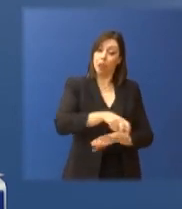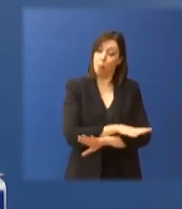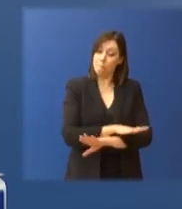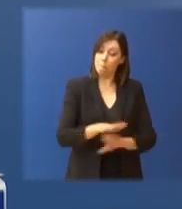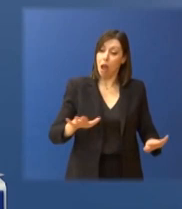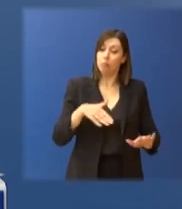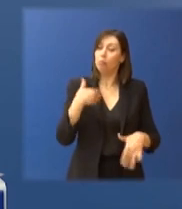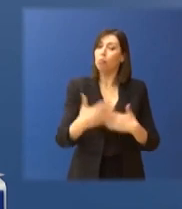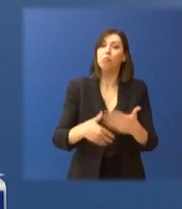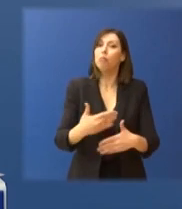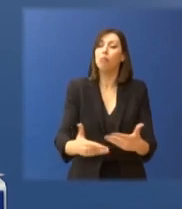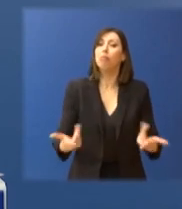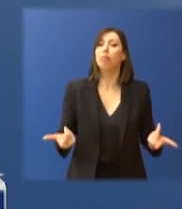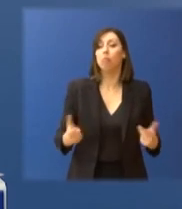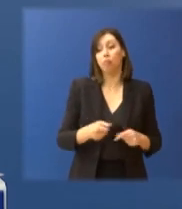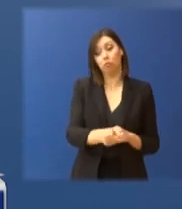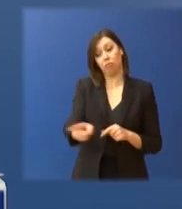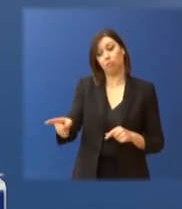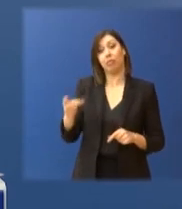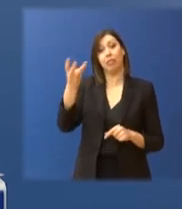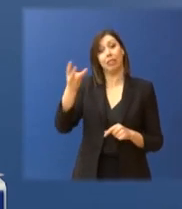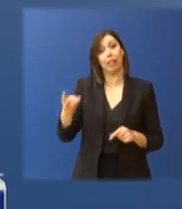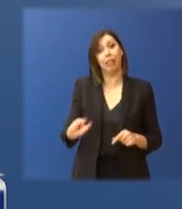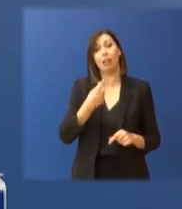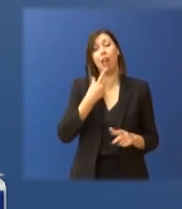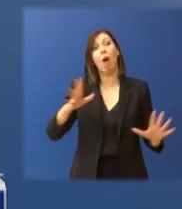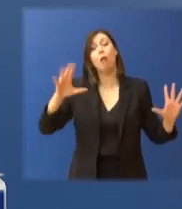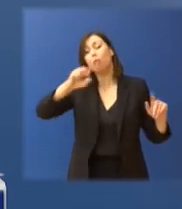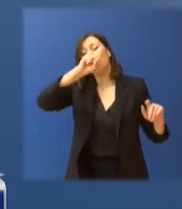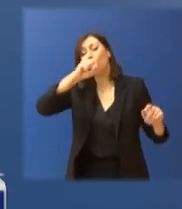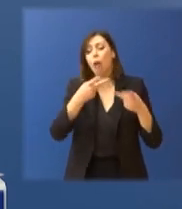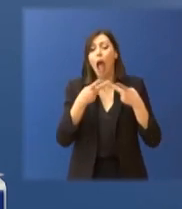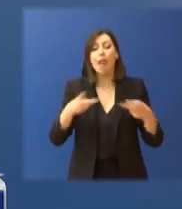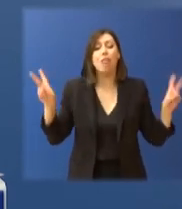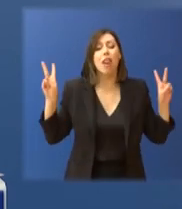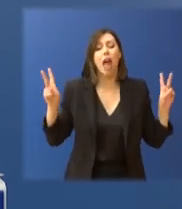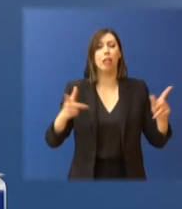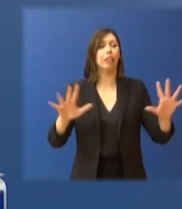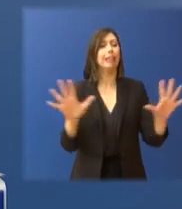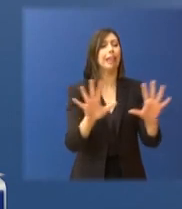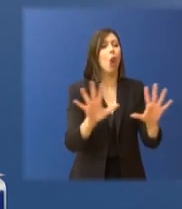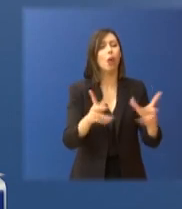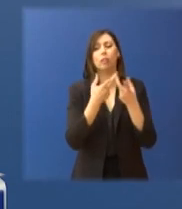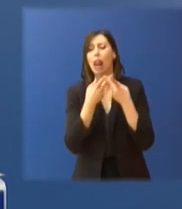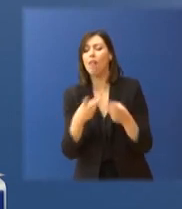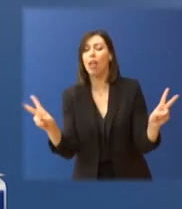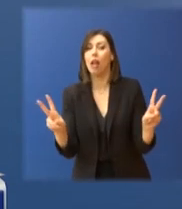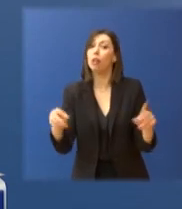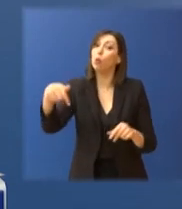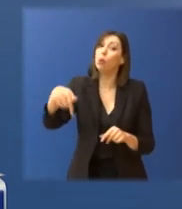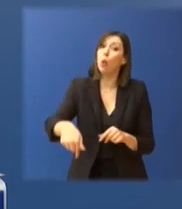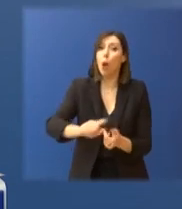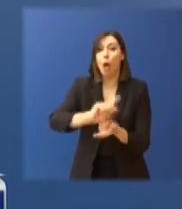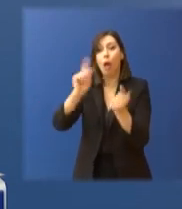Εκείνοι που διακήρυσαν ότι νοιάζονται τάχατες για την ελευθερία και την ανεξαρτησία του τύπου, καταδικάζονται επειδή έστησαν μέσα